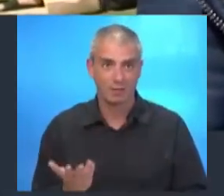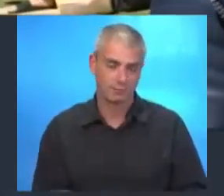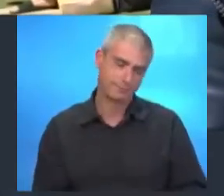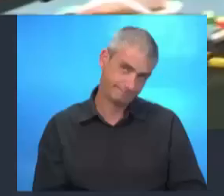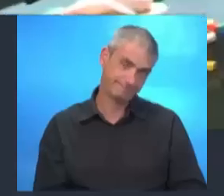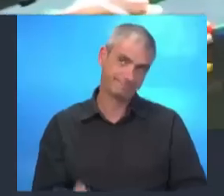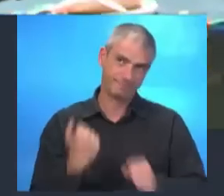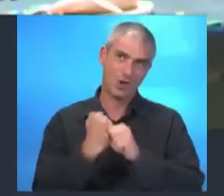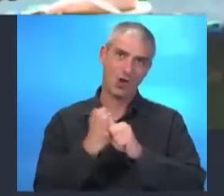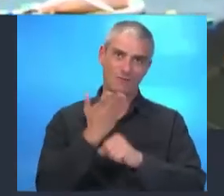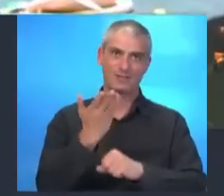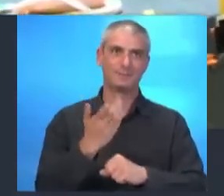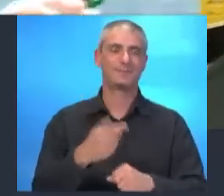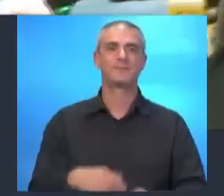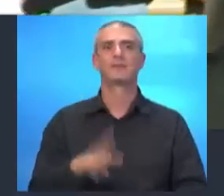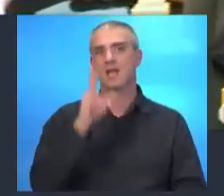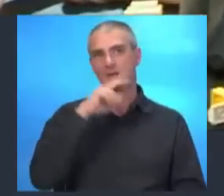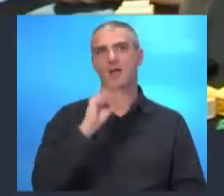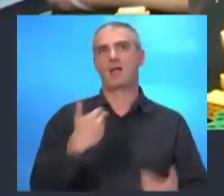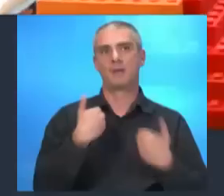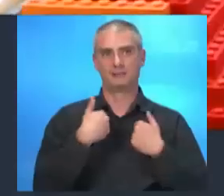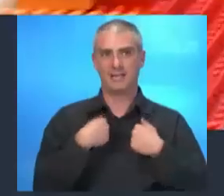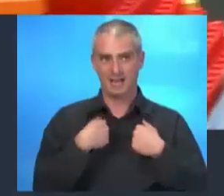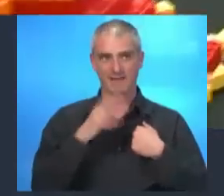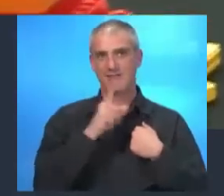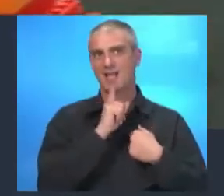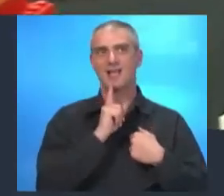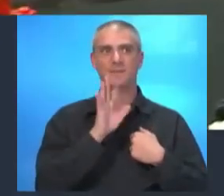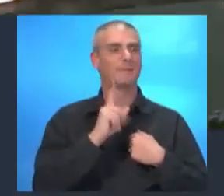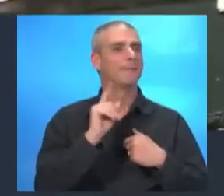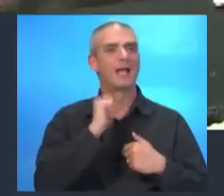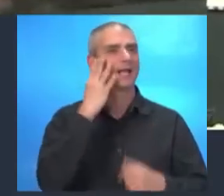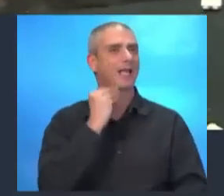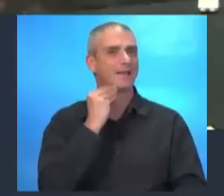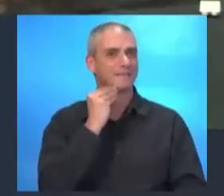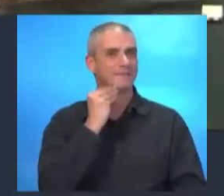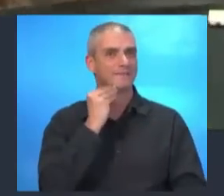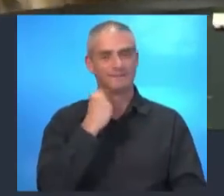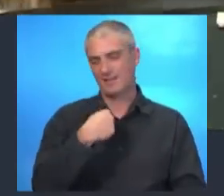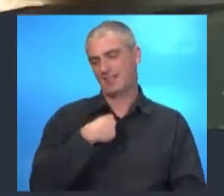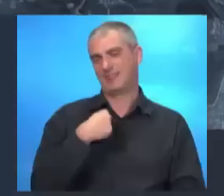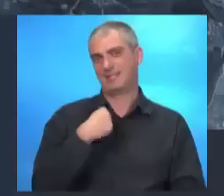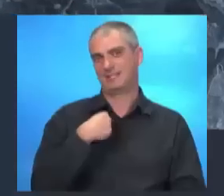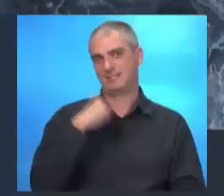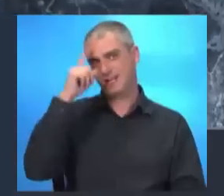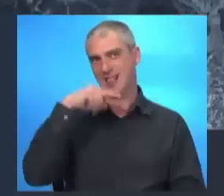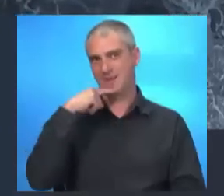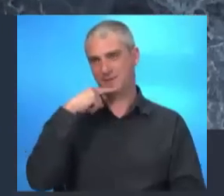זה. אבא גם עזר לי וגם אמא. מי הכי כיף לו? אני. לאלמה.